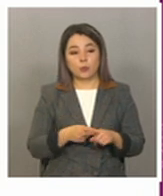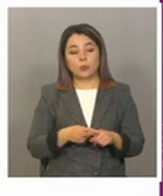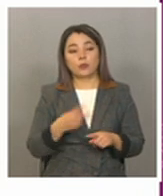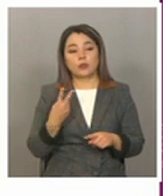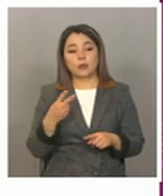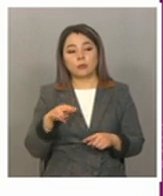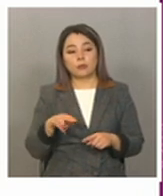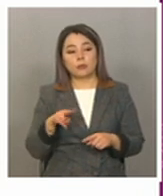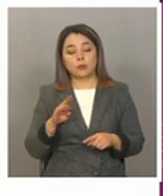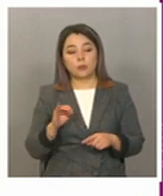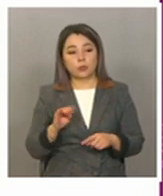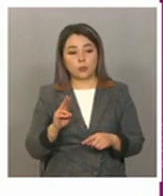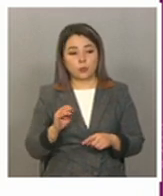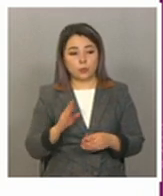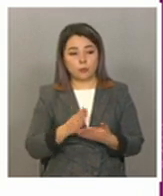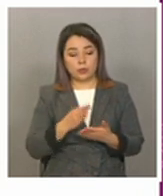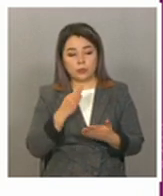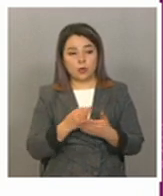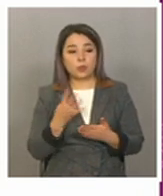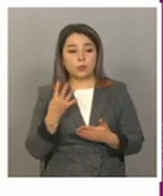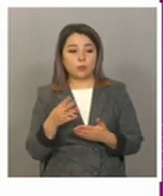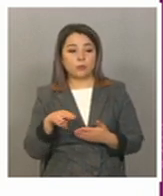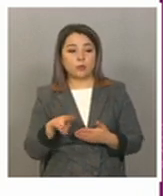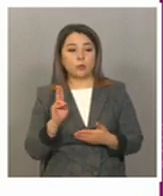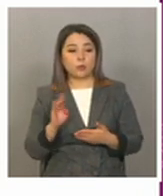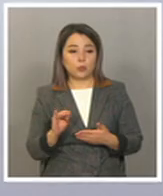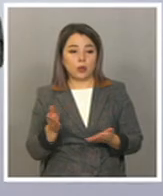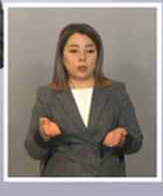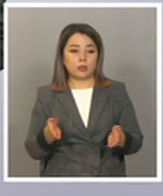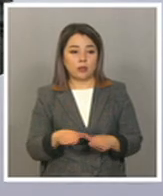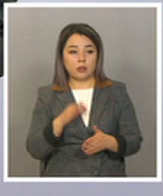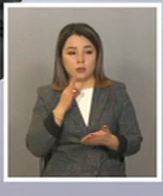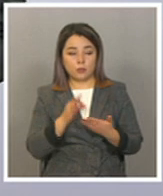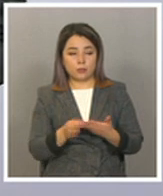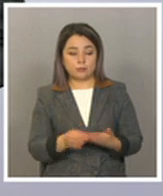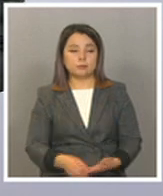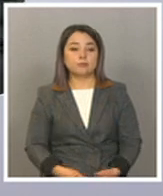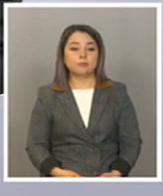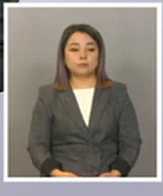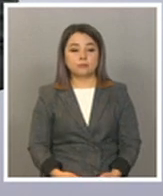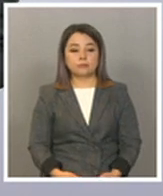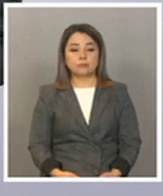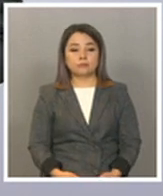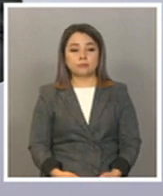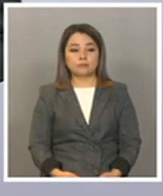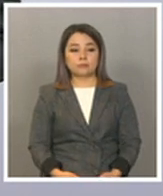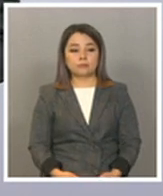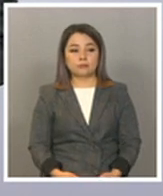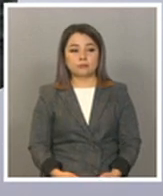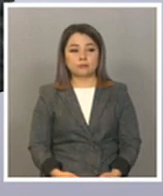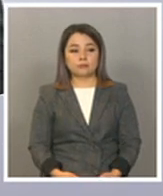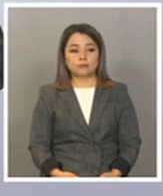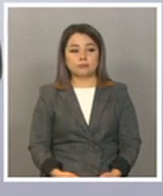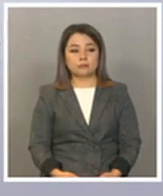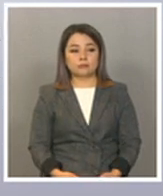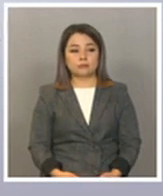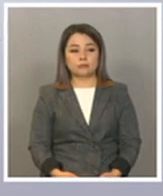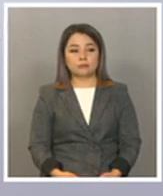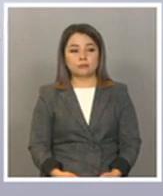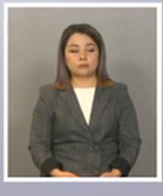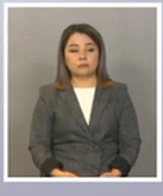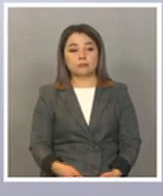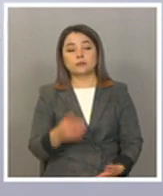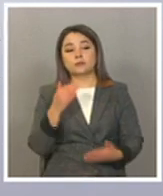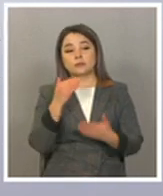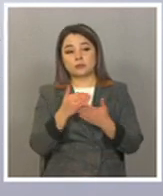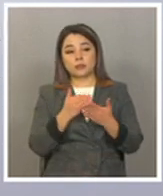2ПК болады 4ПК. Ал оқушылар мына түрдегі тапсырманы орындайық.